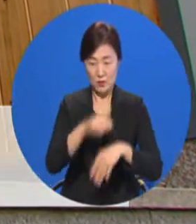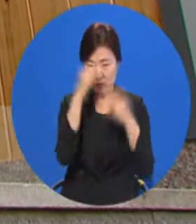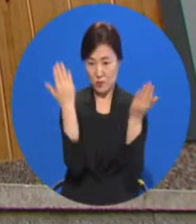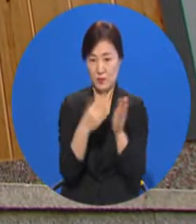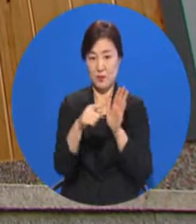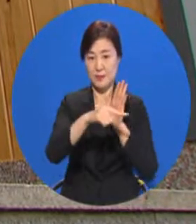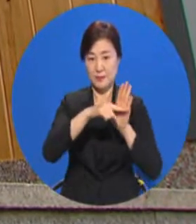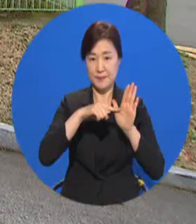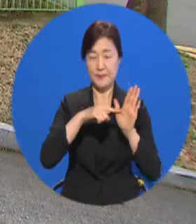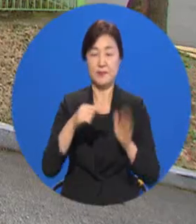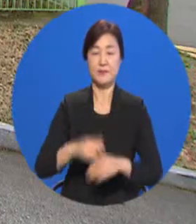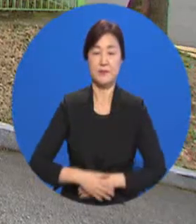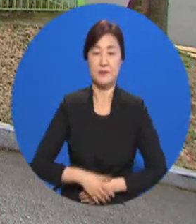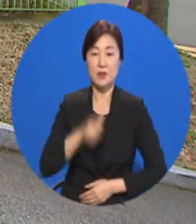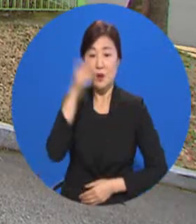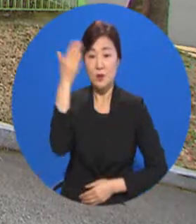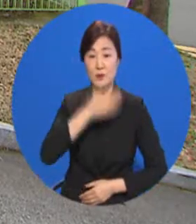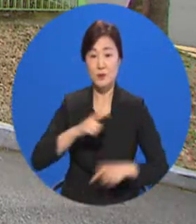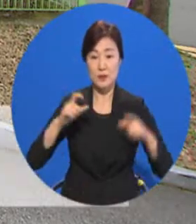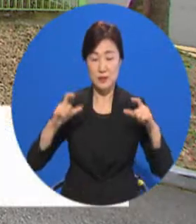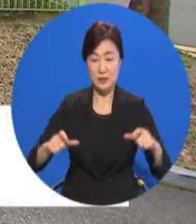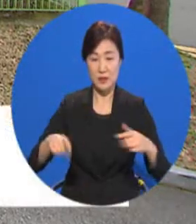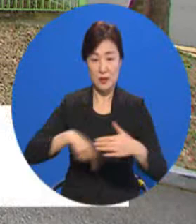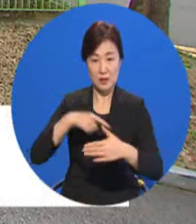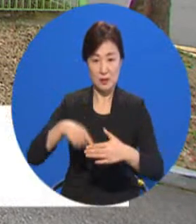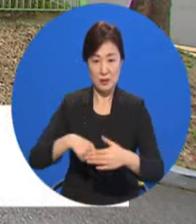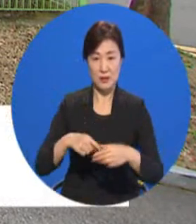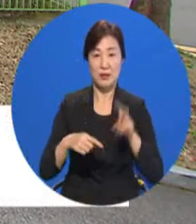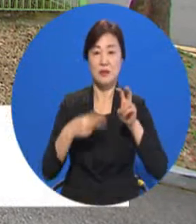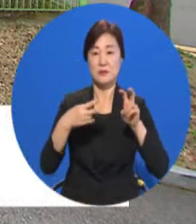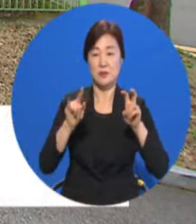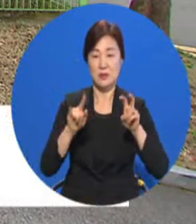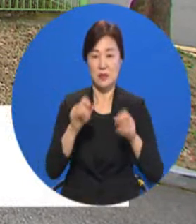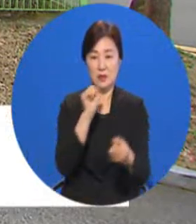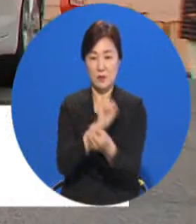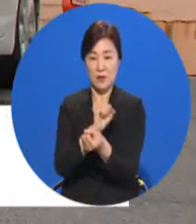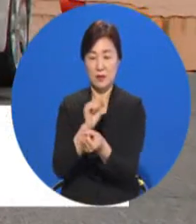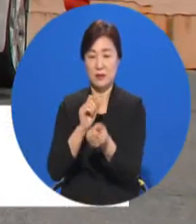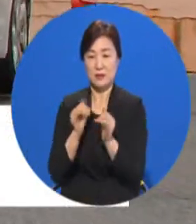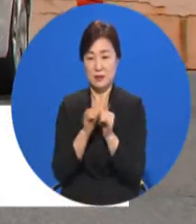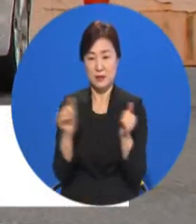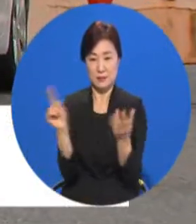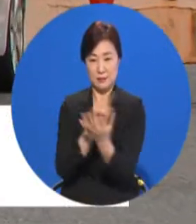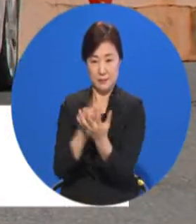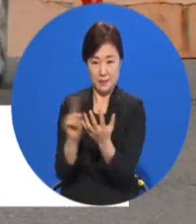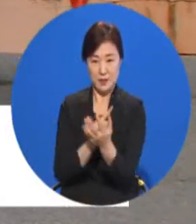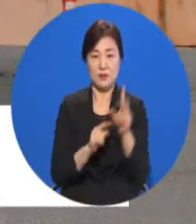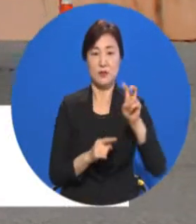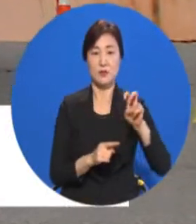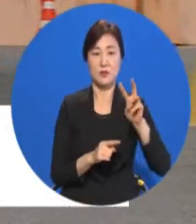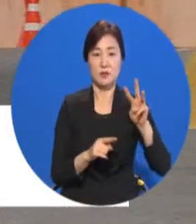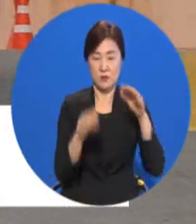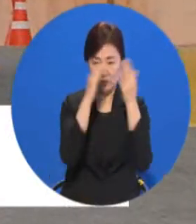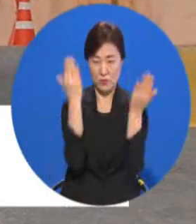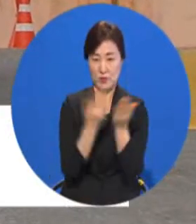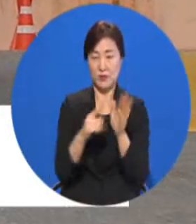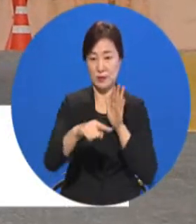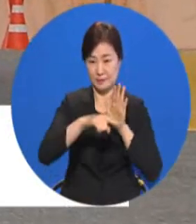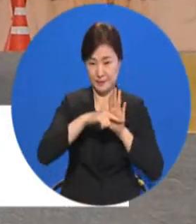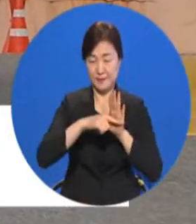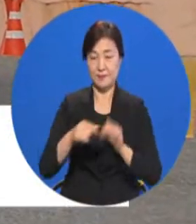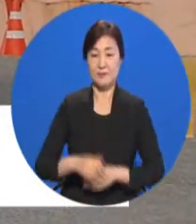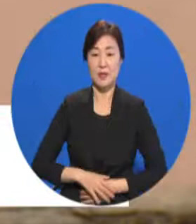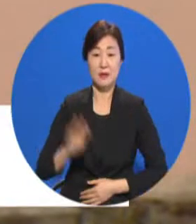밝혔습니다. 여수시도 여수의 20대 확진자와 접촉한 23명에 대한 검사 결과 모두 음성이라고 밝히고